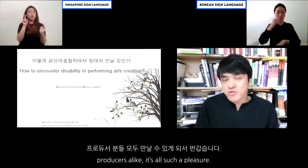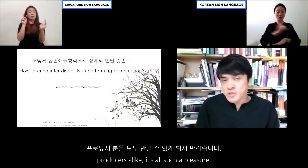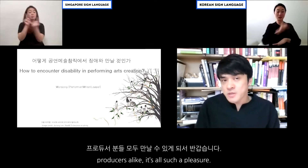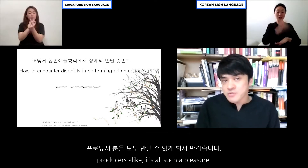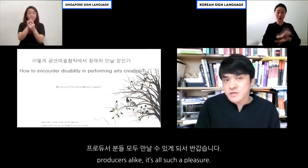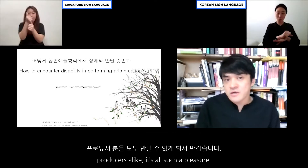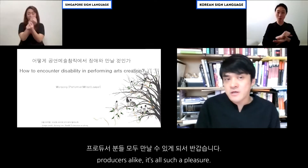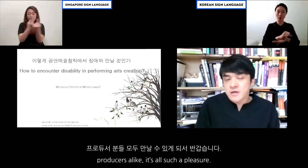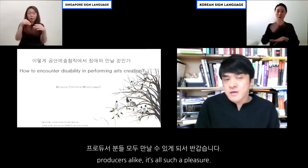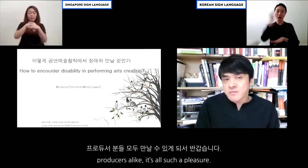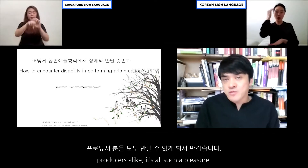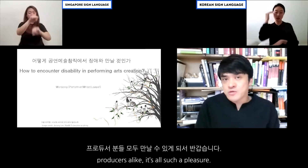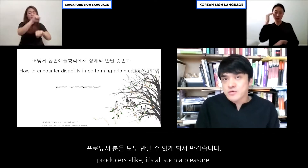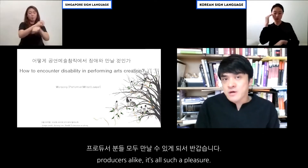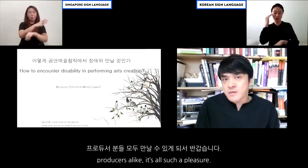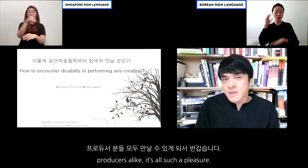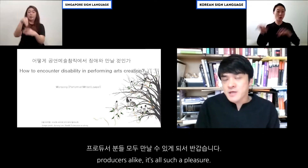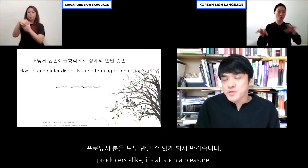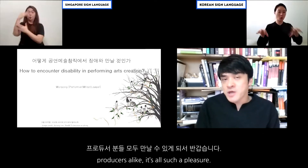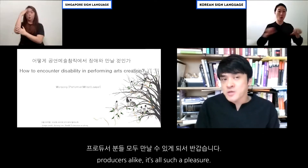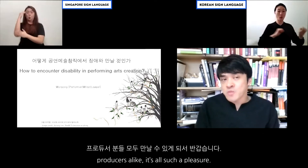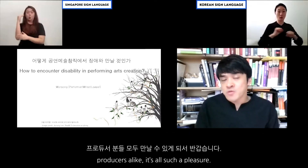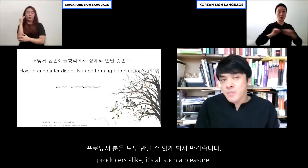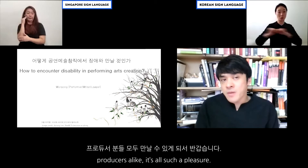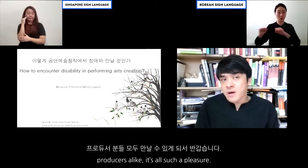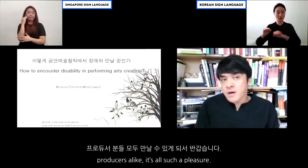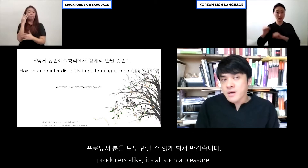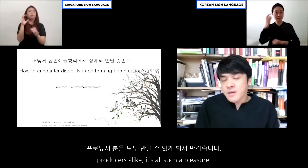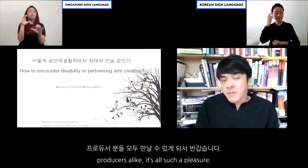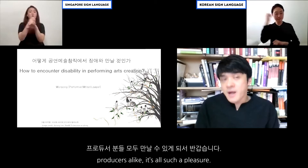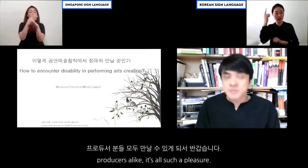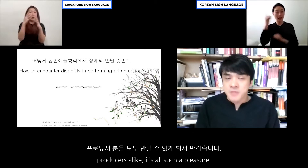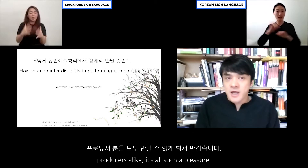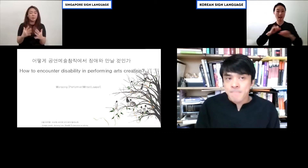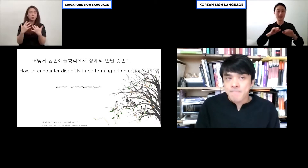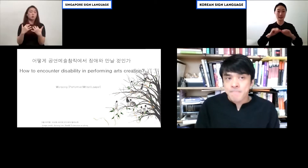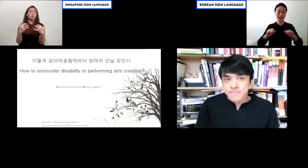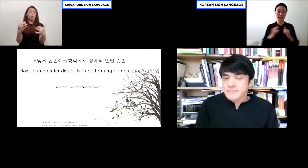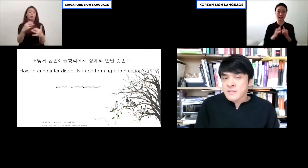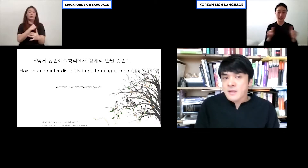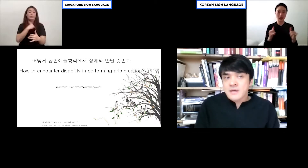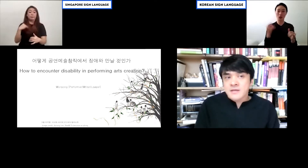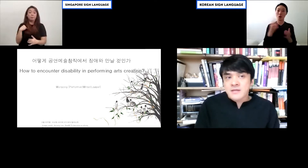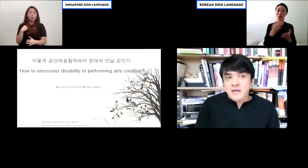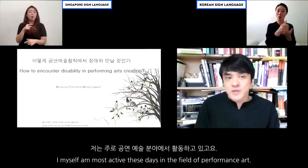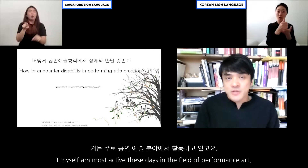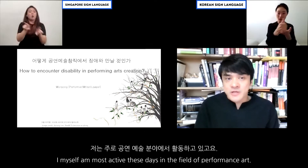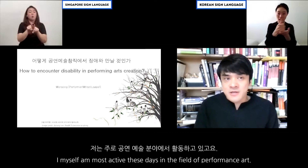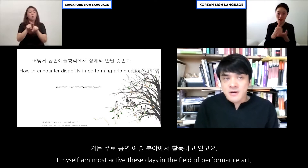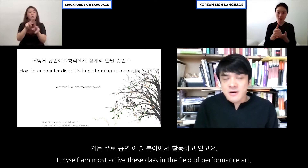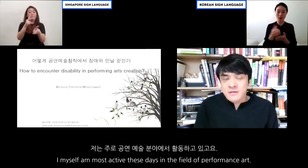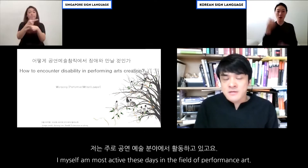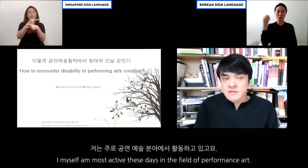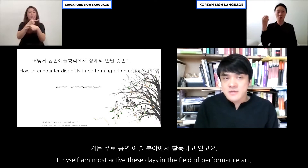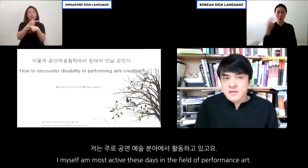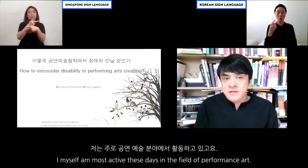관객분들, 프로듀서분들 모두 만날 수 있게 돼서 너무 반갑습니다. 네,